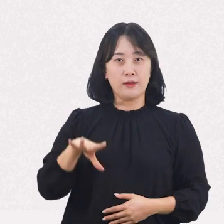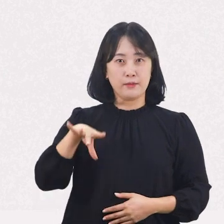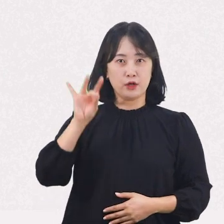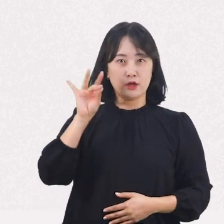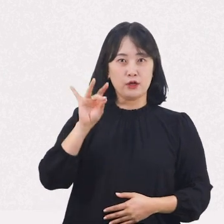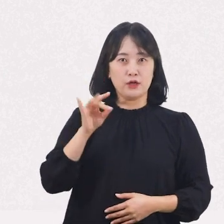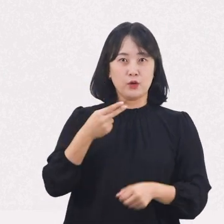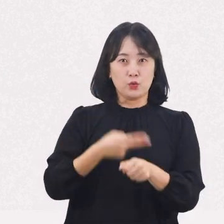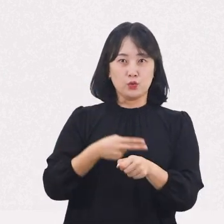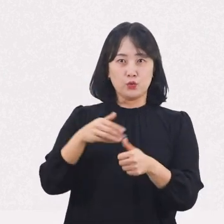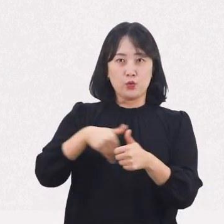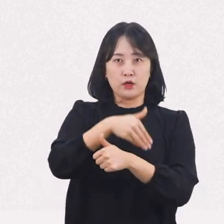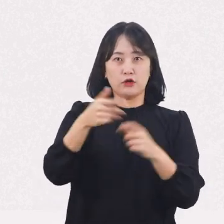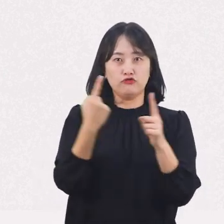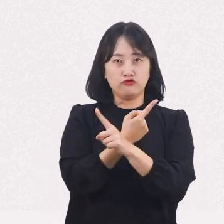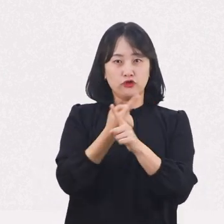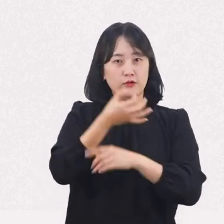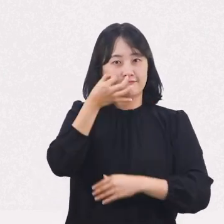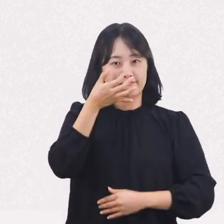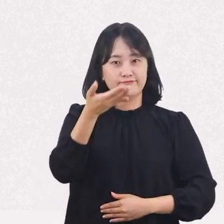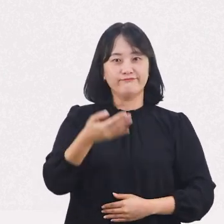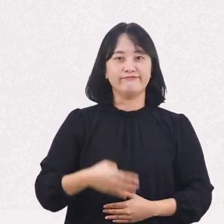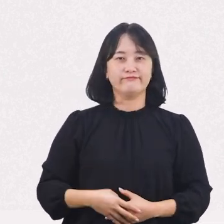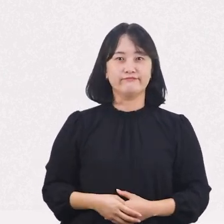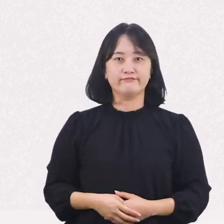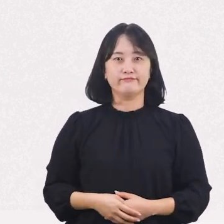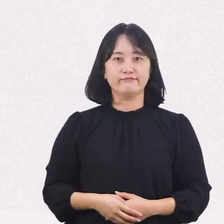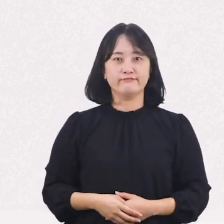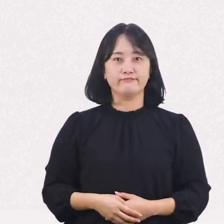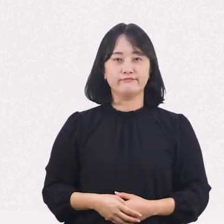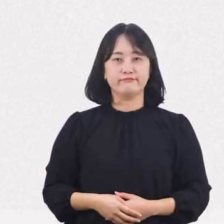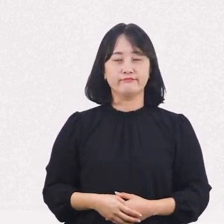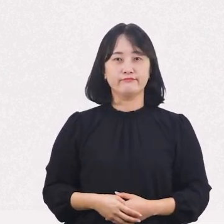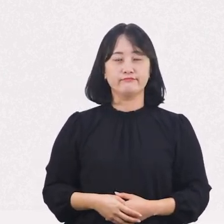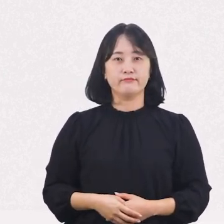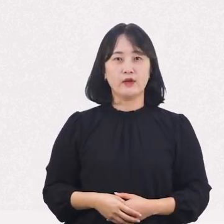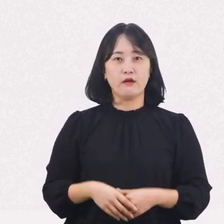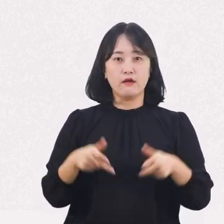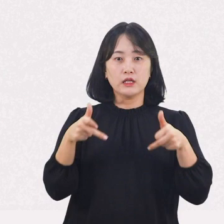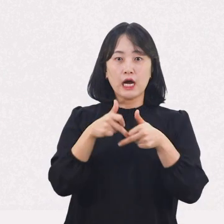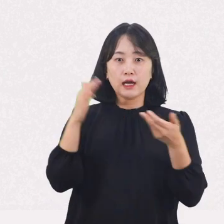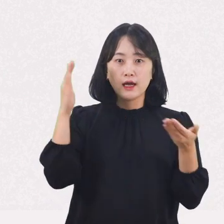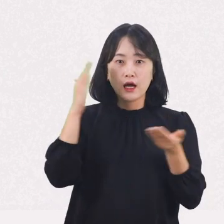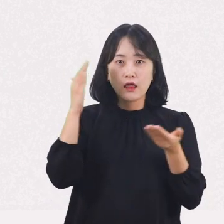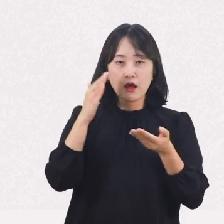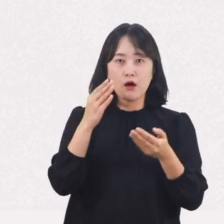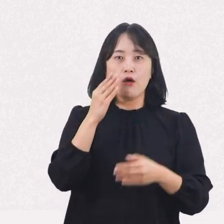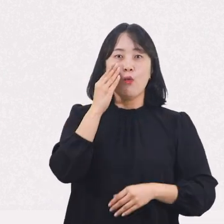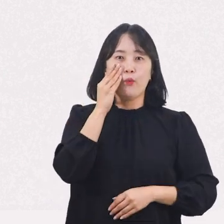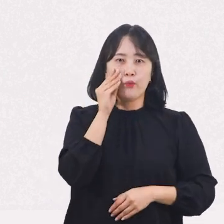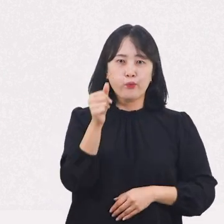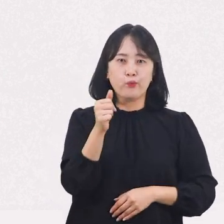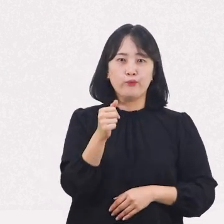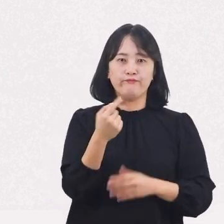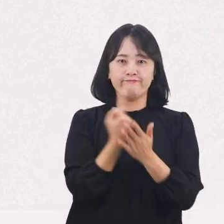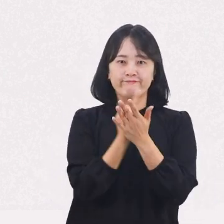먼저 교수 환경의 수정을 살펴보겠습니다. 교수 환경의 수정은 장애 학생이 원활하게 수업에 참여할 수 있도록